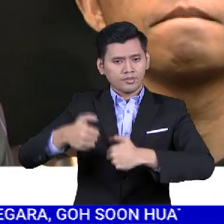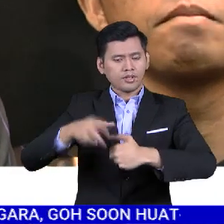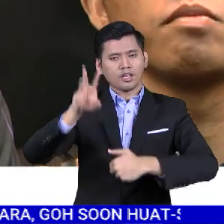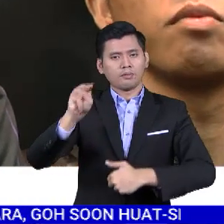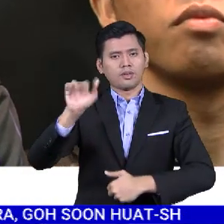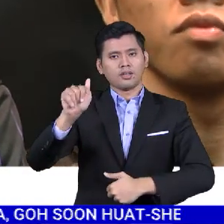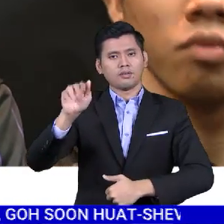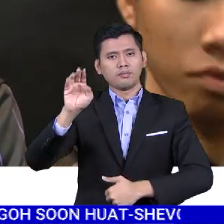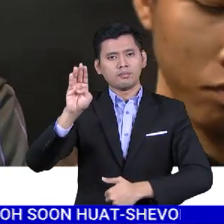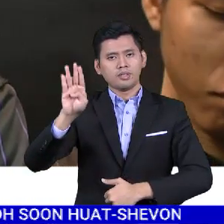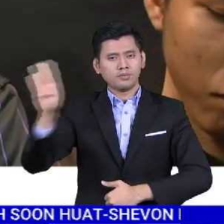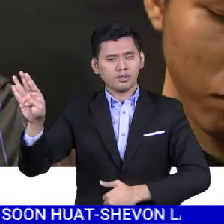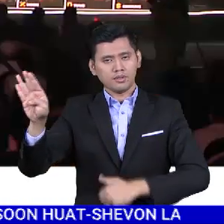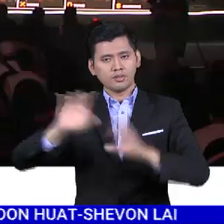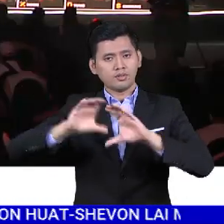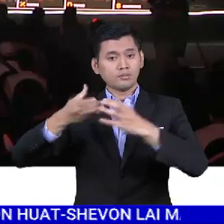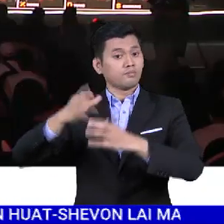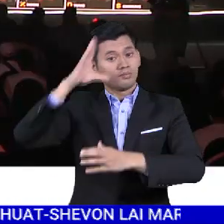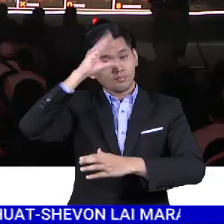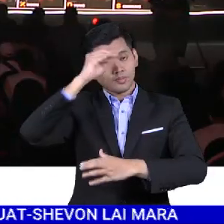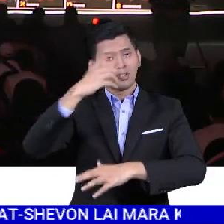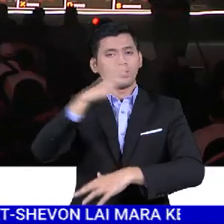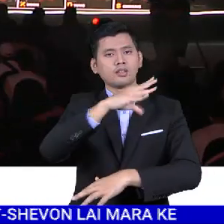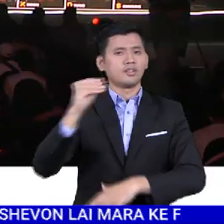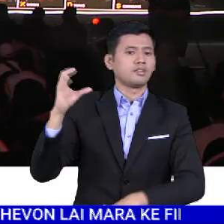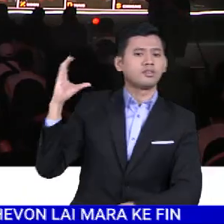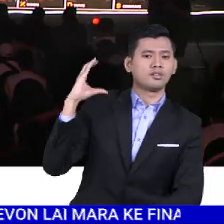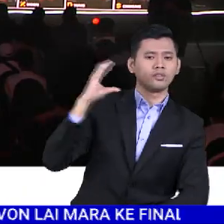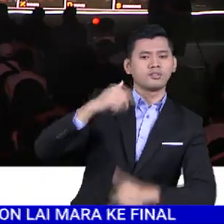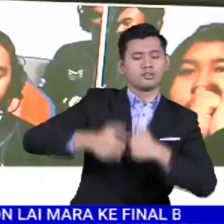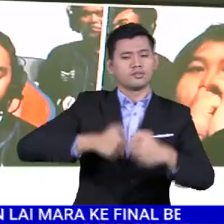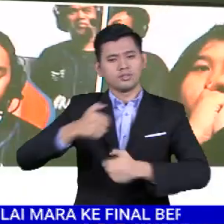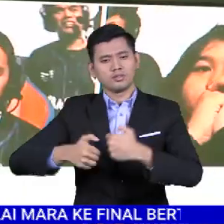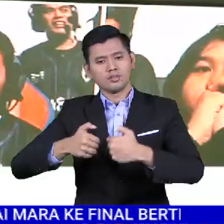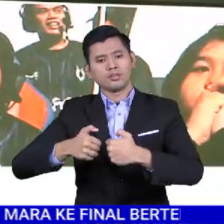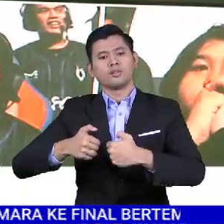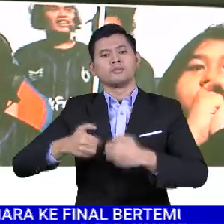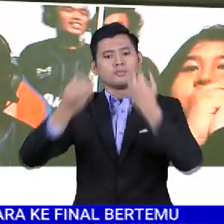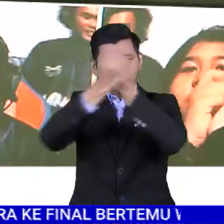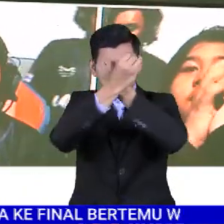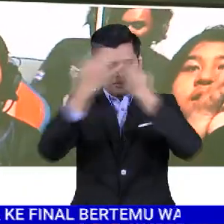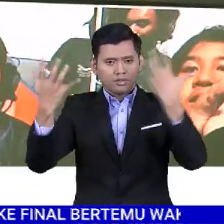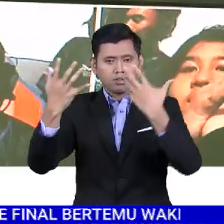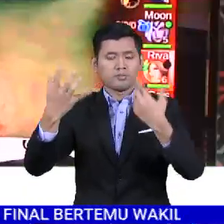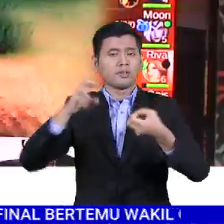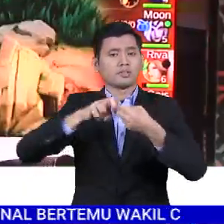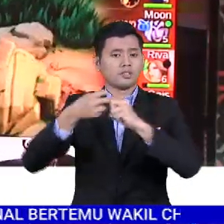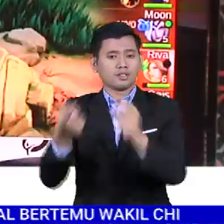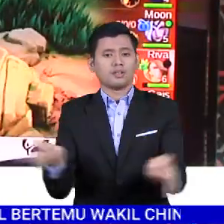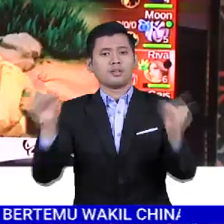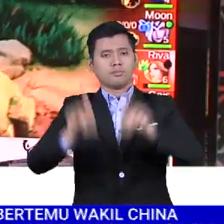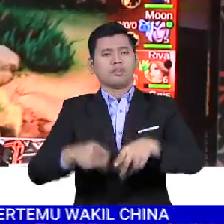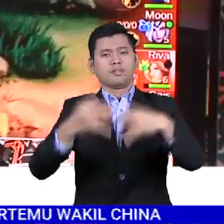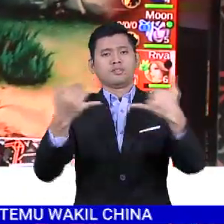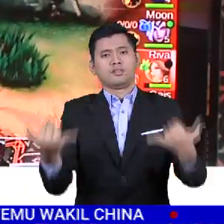MLBB kategori lelaki. Dia yang juga jurulatih kelab terkenal di Malaysia, Todak, telah memaklumkan dilema yang dihadapinya